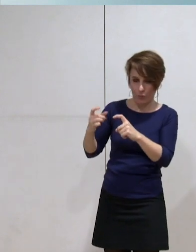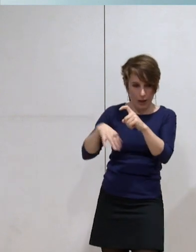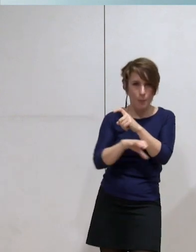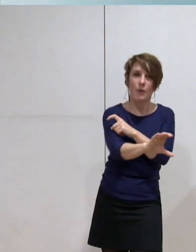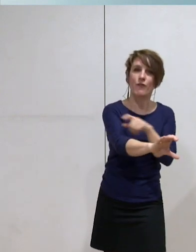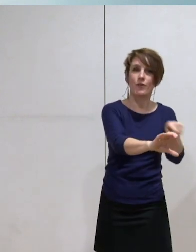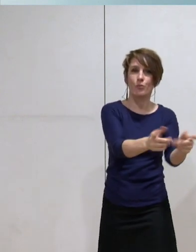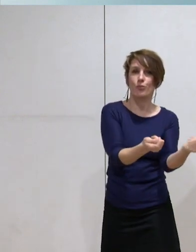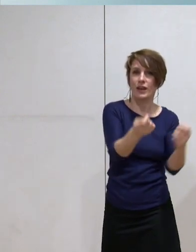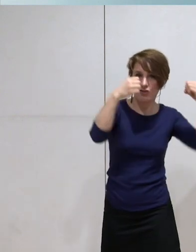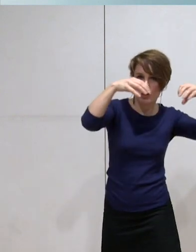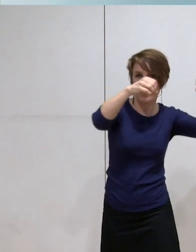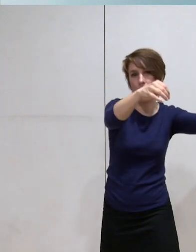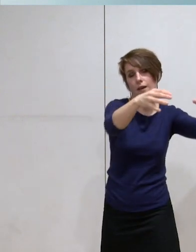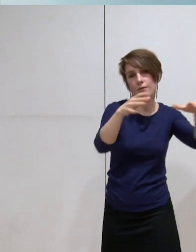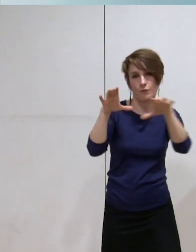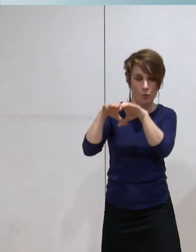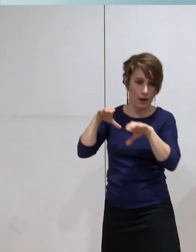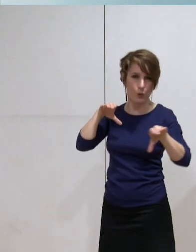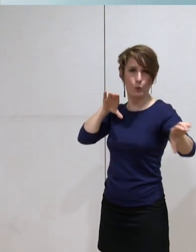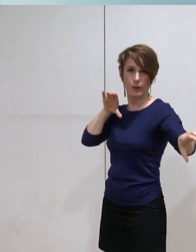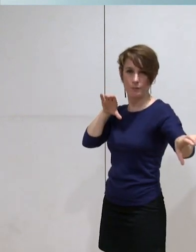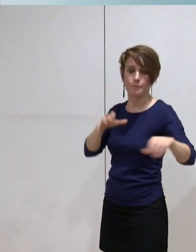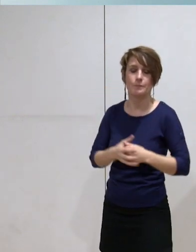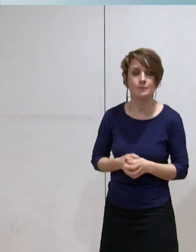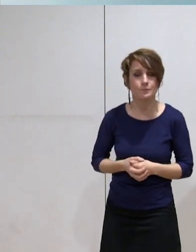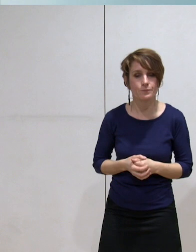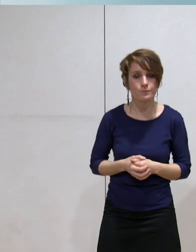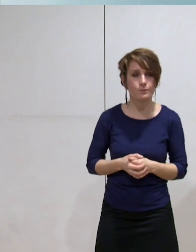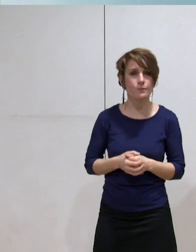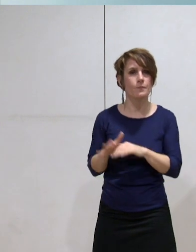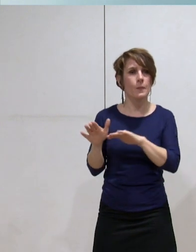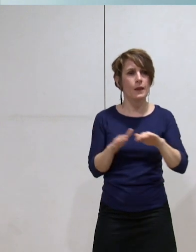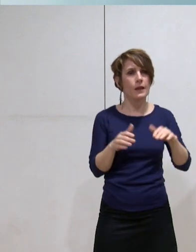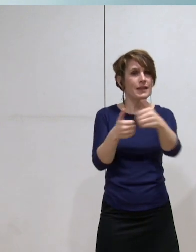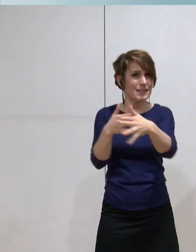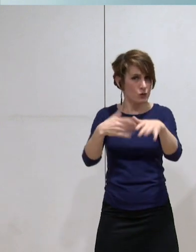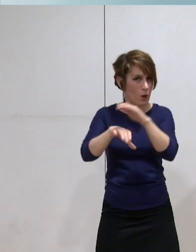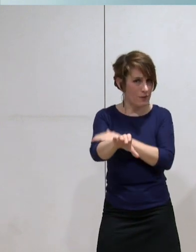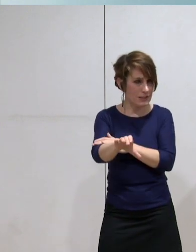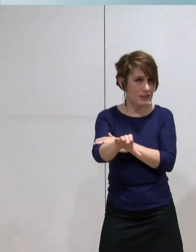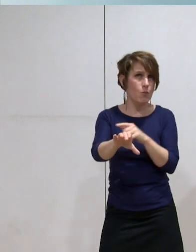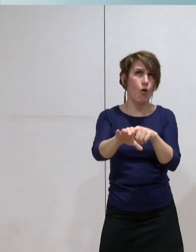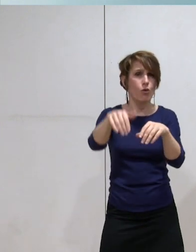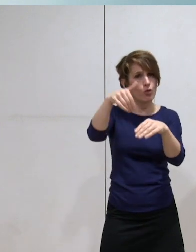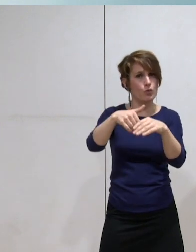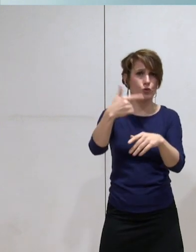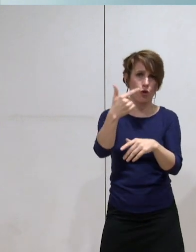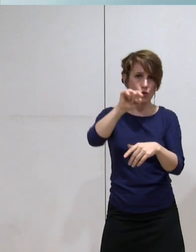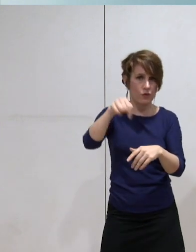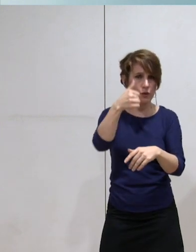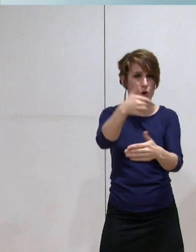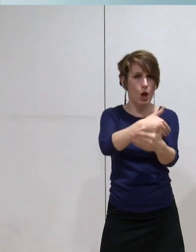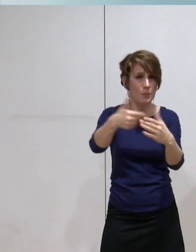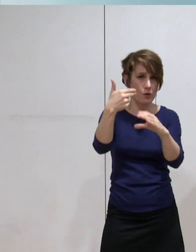dépenses du budget principal vers le budget de la régie et la section d'investissement s'équilibrera à hauteur de 2,1 million